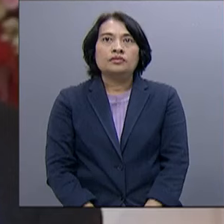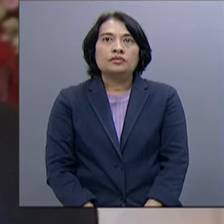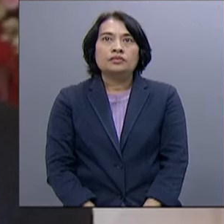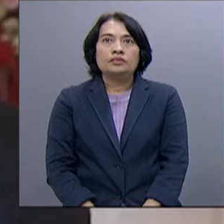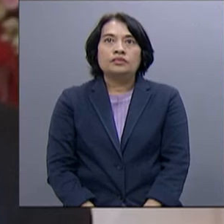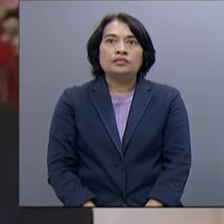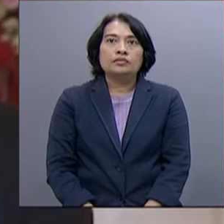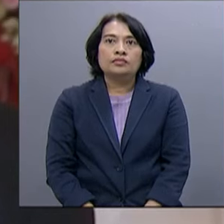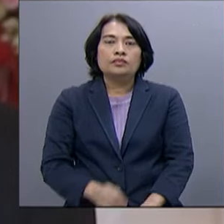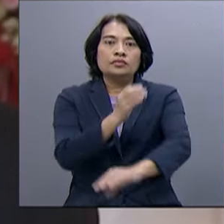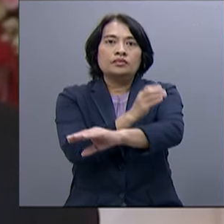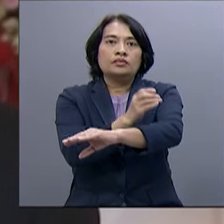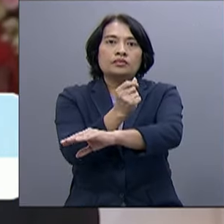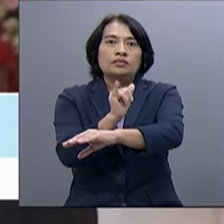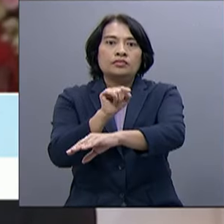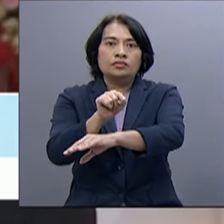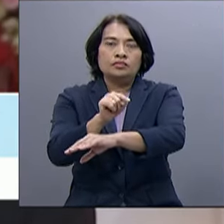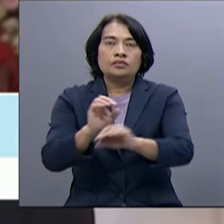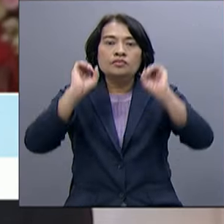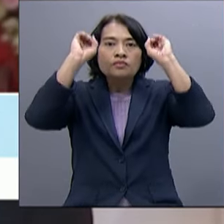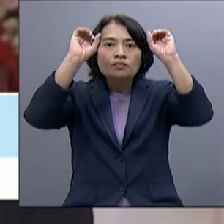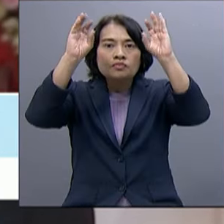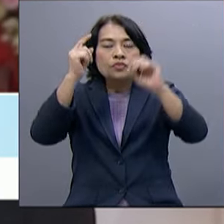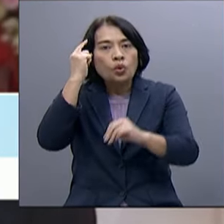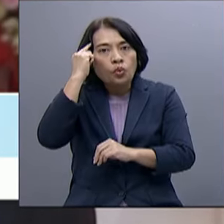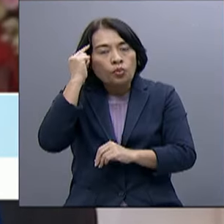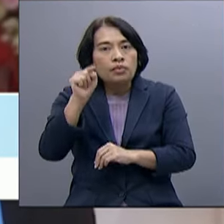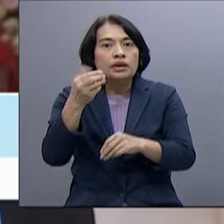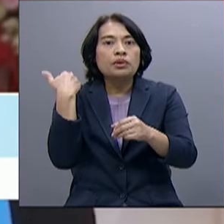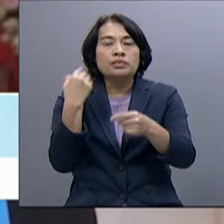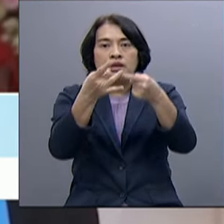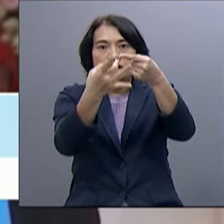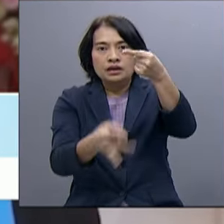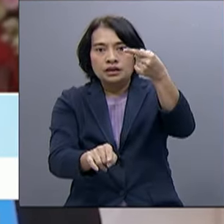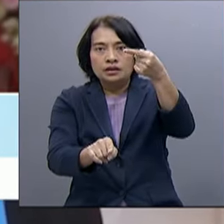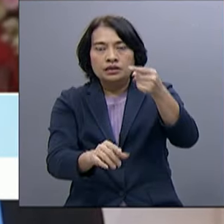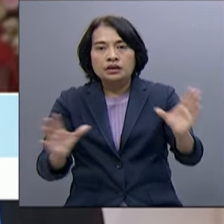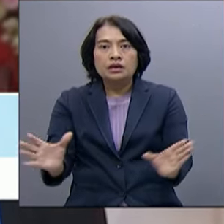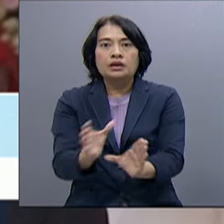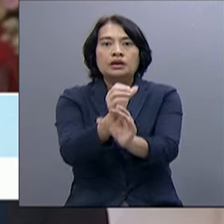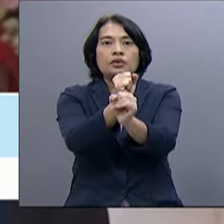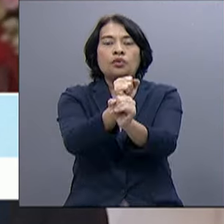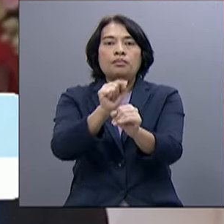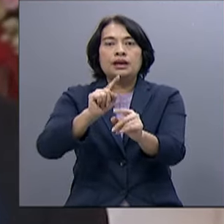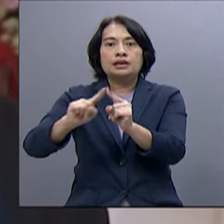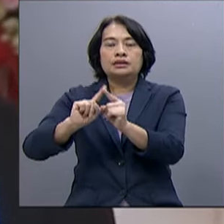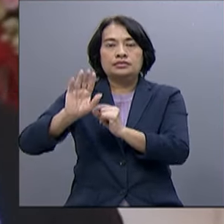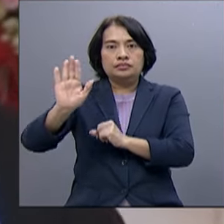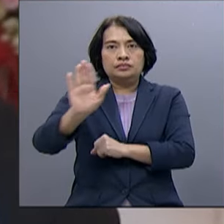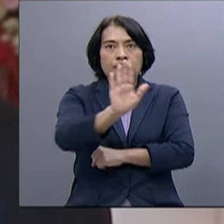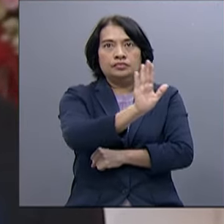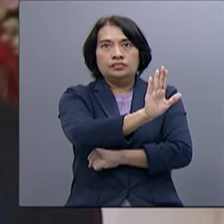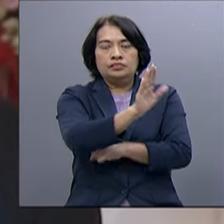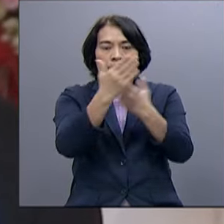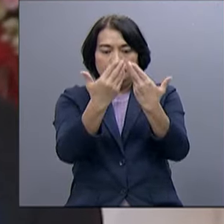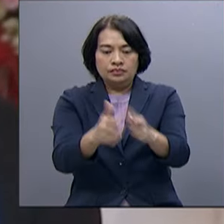ของอยุธยาเนี่ยหลักๆแล้วเนี่ยคุณครูทราบไหมว่ามีอะไรบ้างก็จะได้กรุ๊ปรวมเป็นประเภทนะคะแล้วก็จากนั้